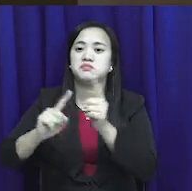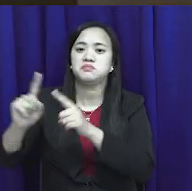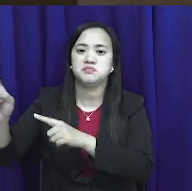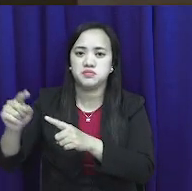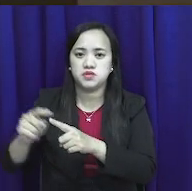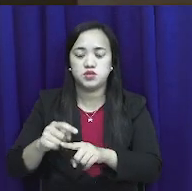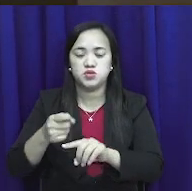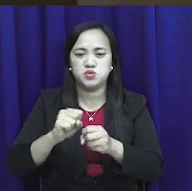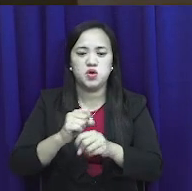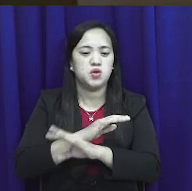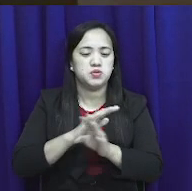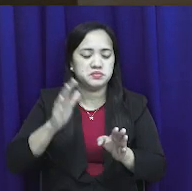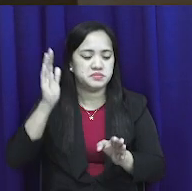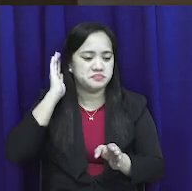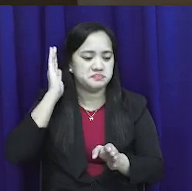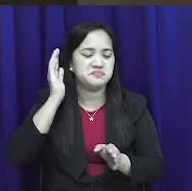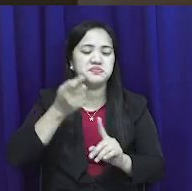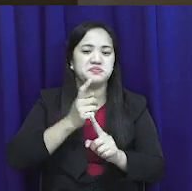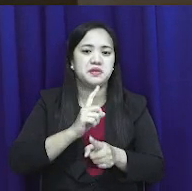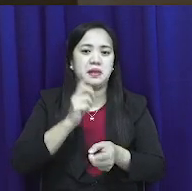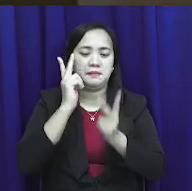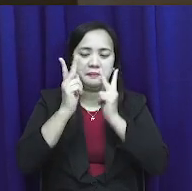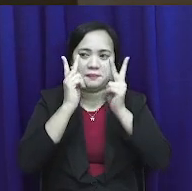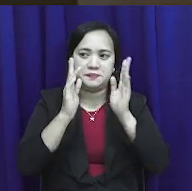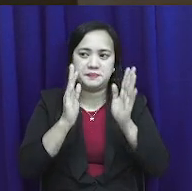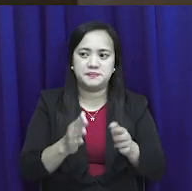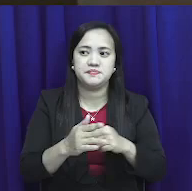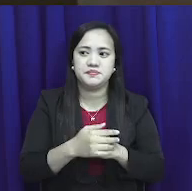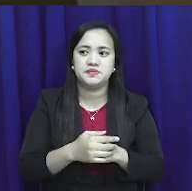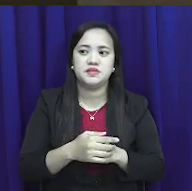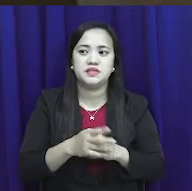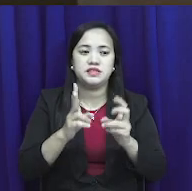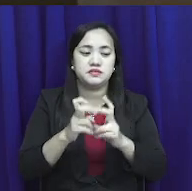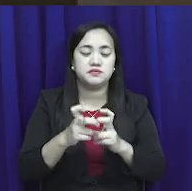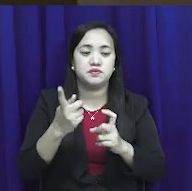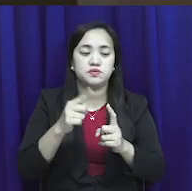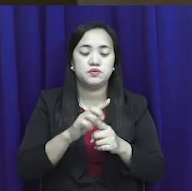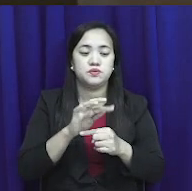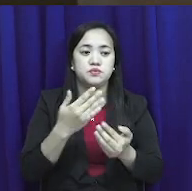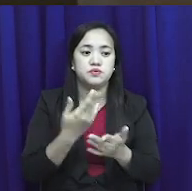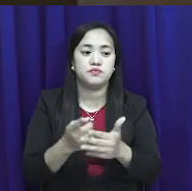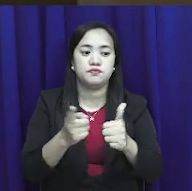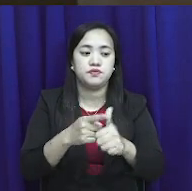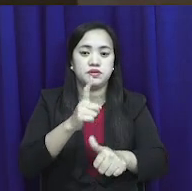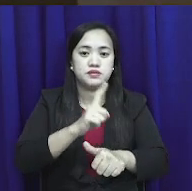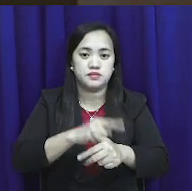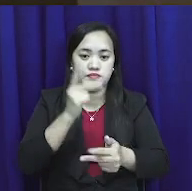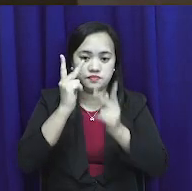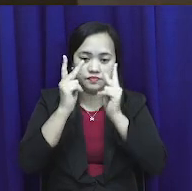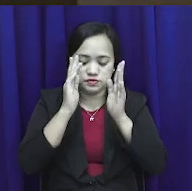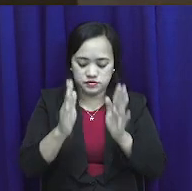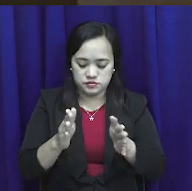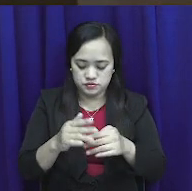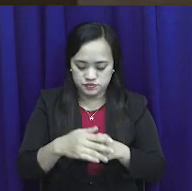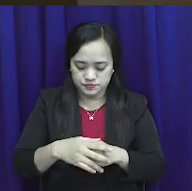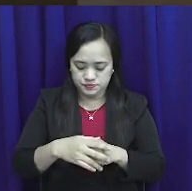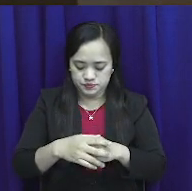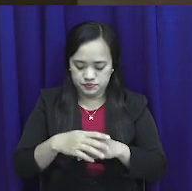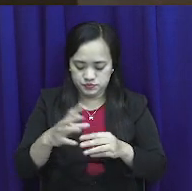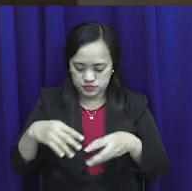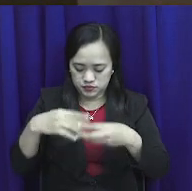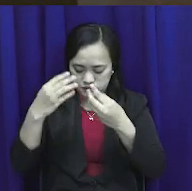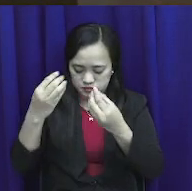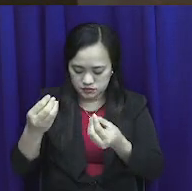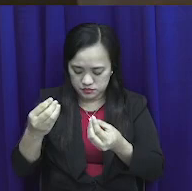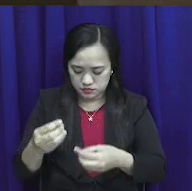hindi nakakapakinig yung galing sa yung din first Opo o paguusapan natin yan at bibigyan ng